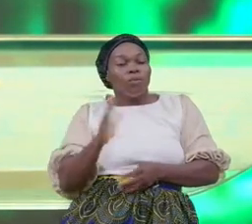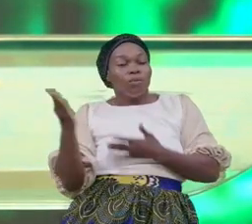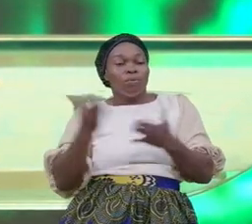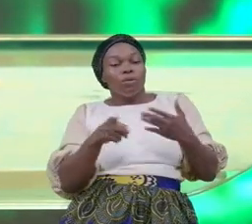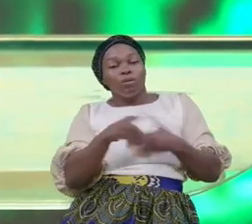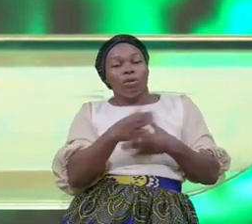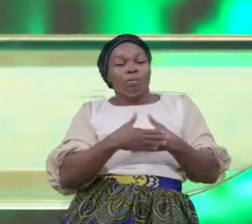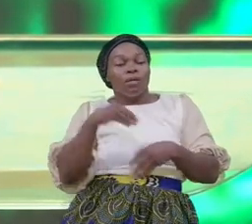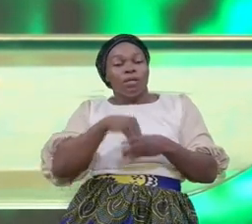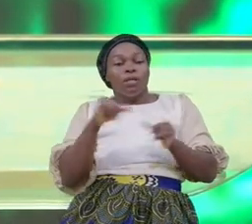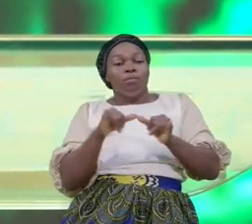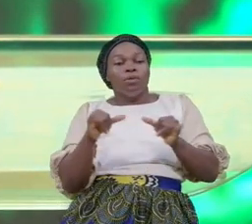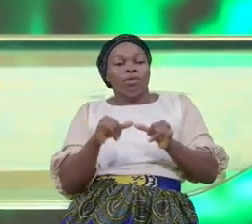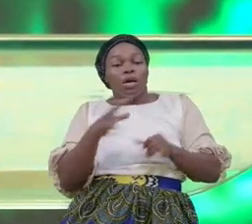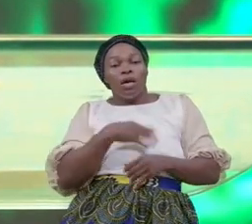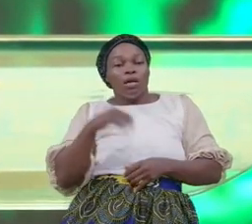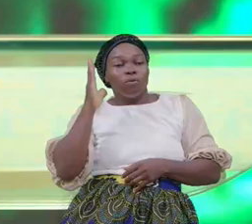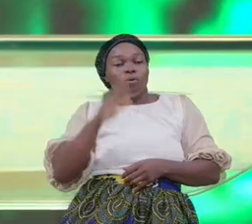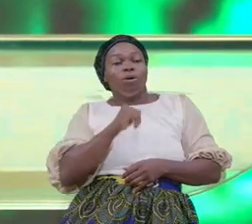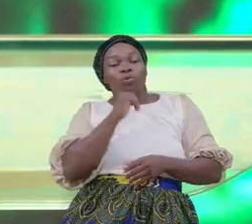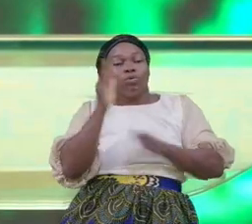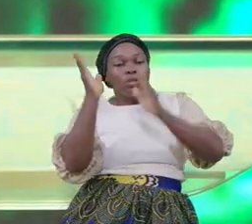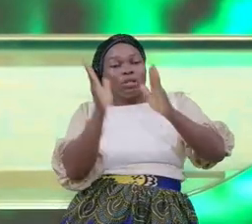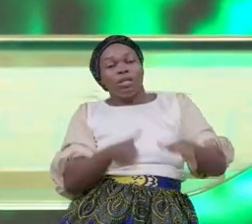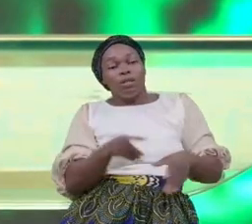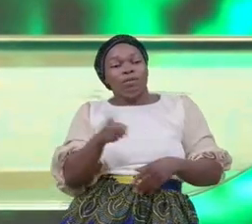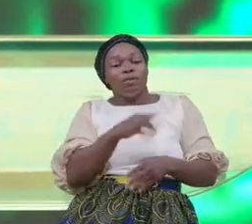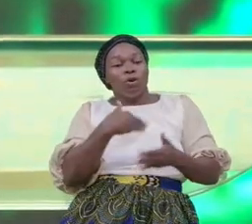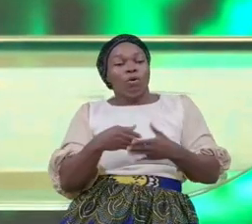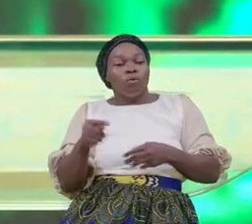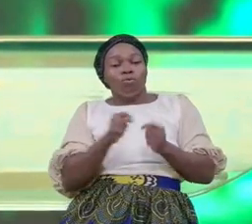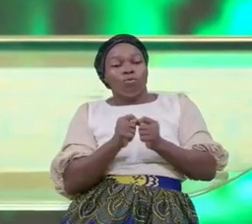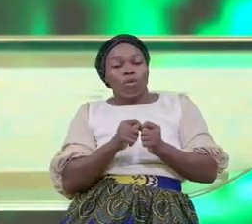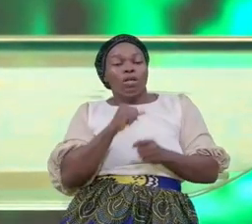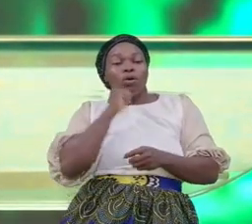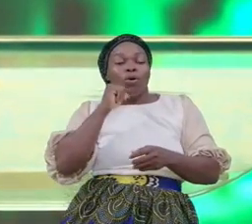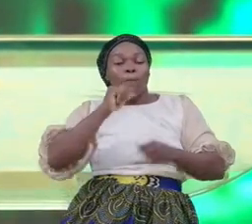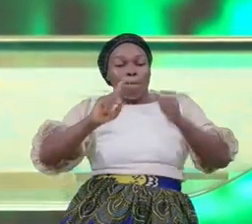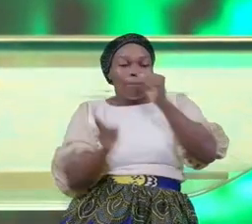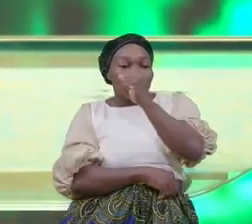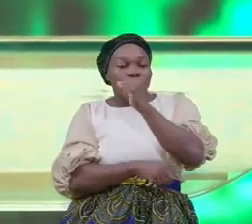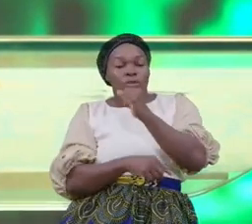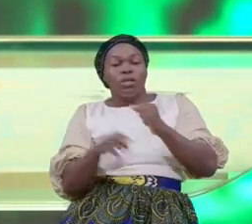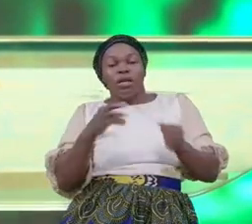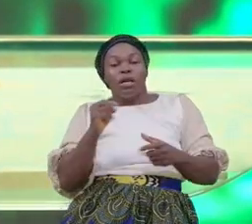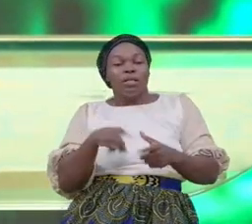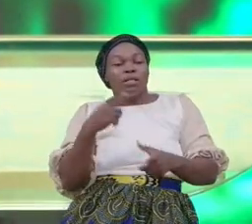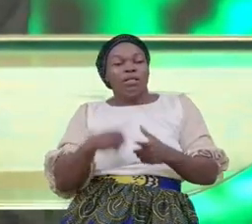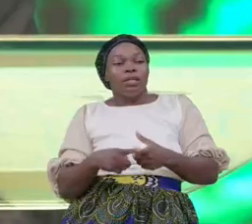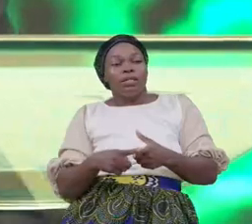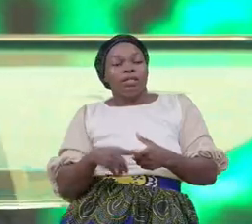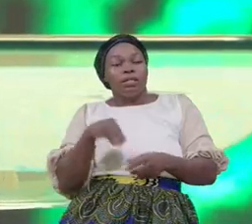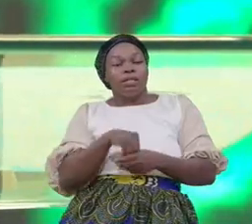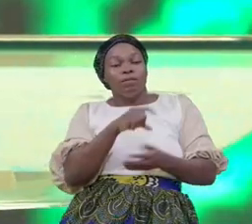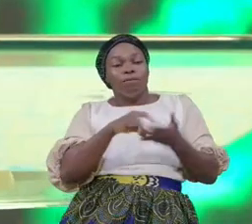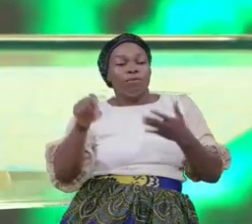je ne t'anéantirai pas. Je te châtierai avec équité. Je ne puis pas te laisser impuni. Et puis, dit au